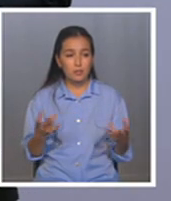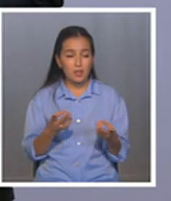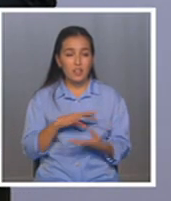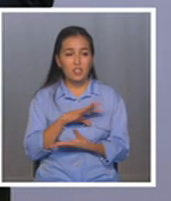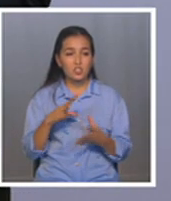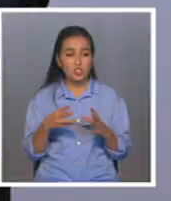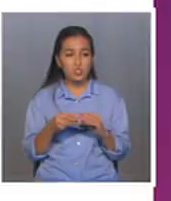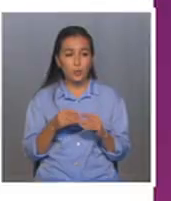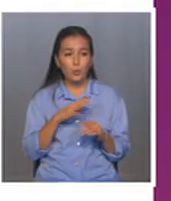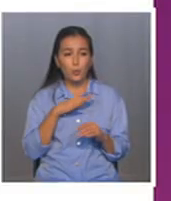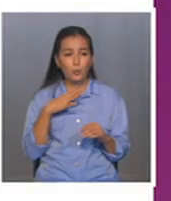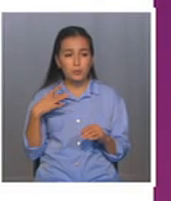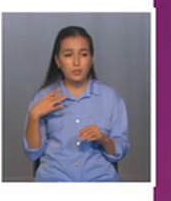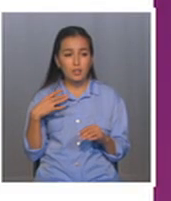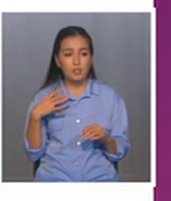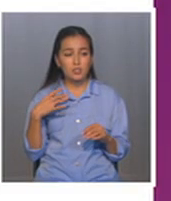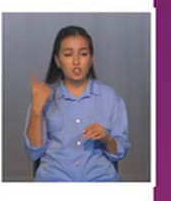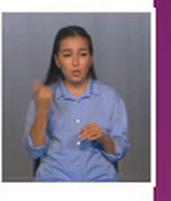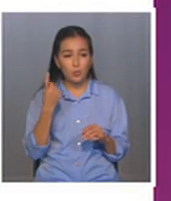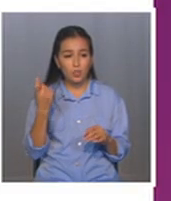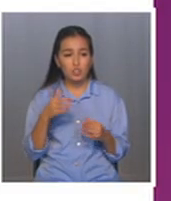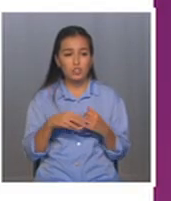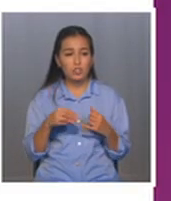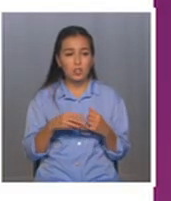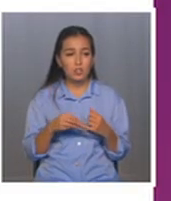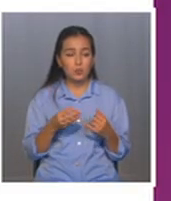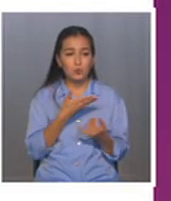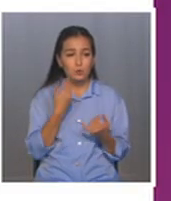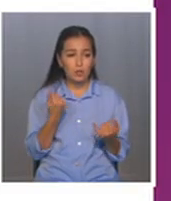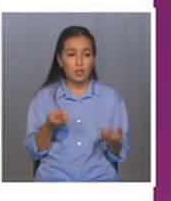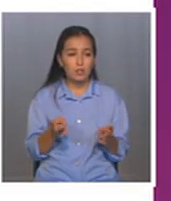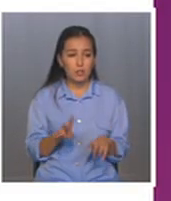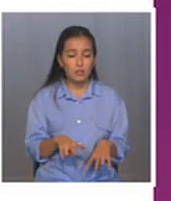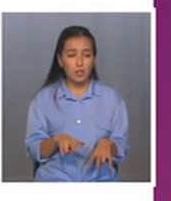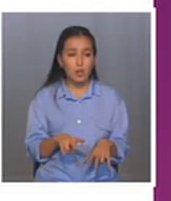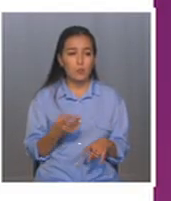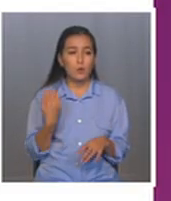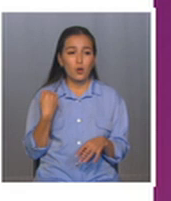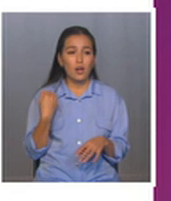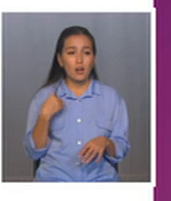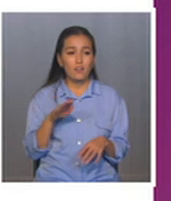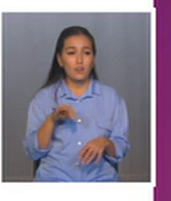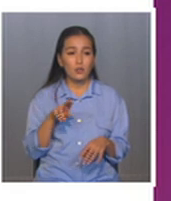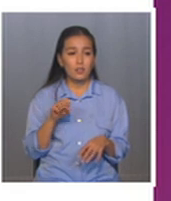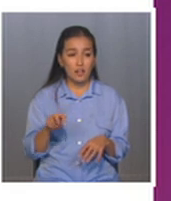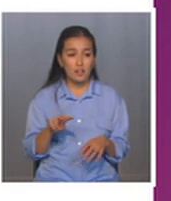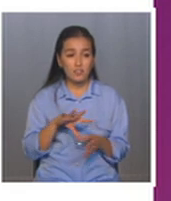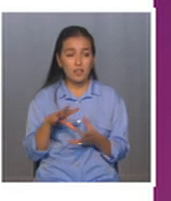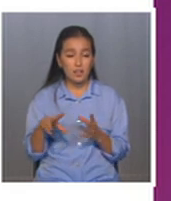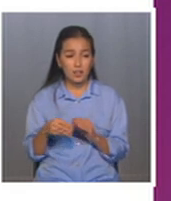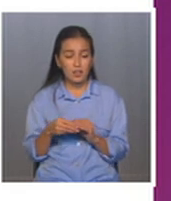Нәтижесінде көптеген шаруалар жерсіз қалды. Ал бұрынғы феодалдар